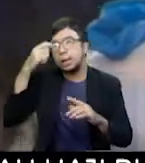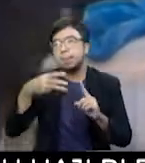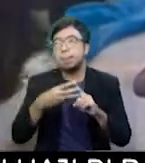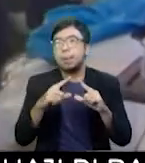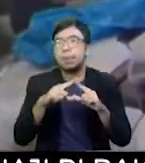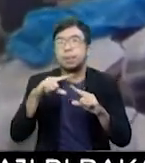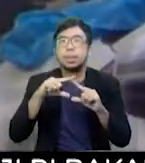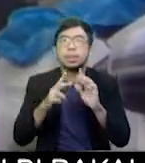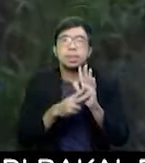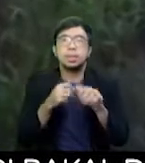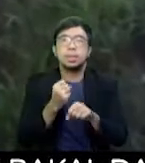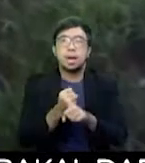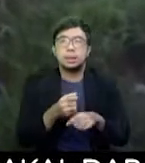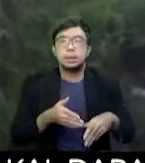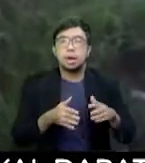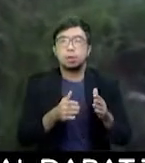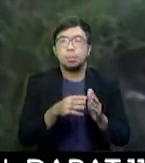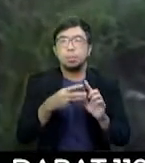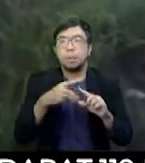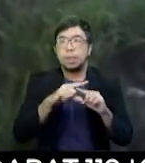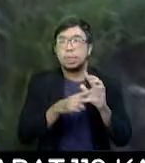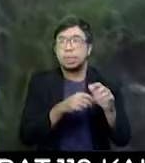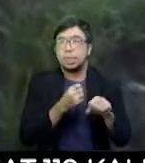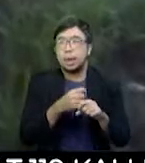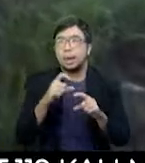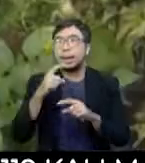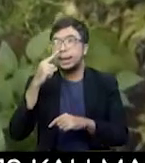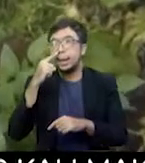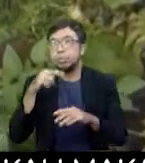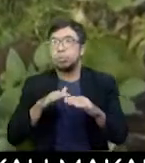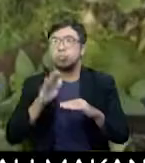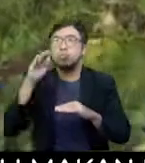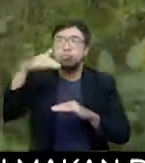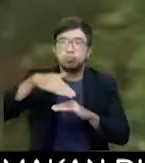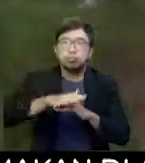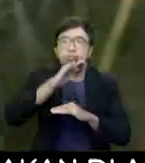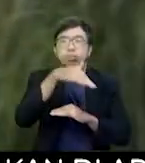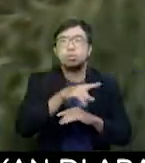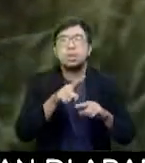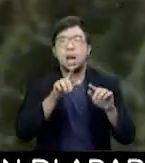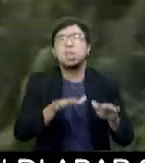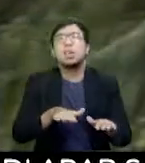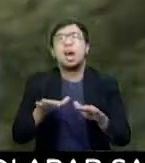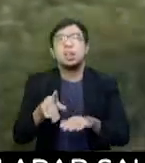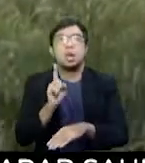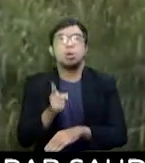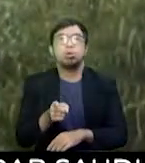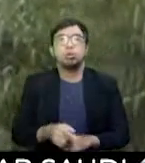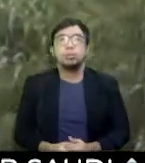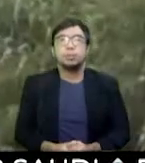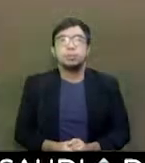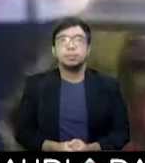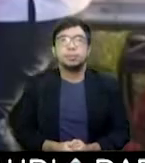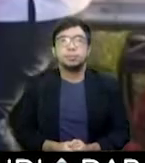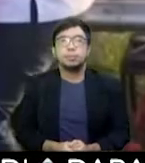Jalur dataran Batang Dieng dengan turunan dan tanjakan ekstrim rawan kecelakaan sehingga membutuhkan kewaspadaan para pengemudi kendaraan.